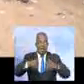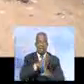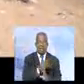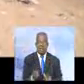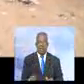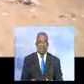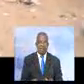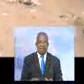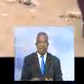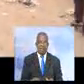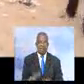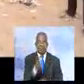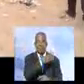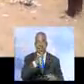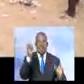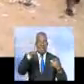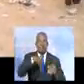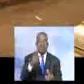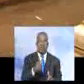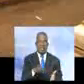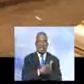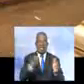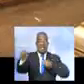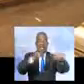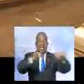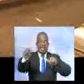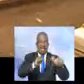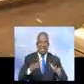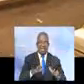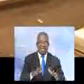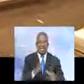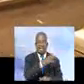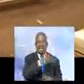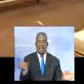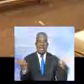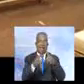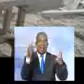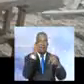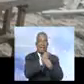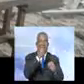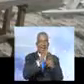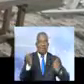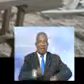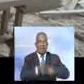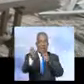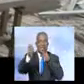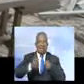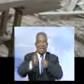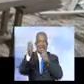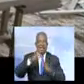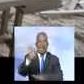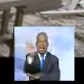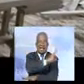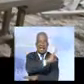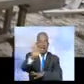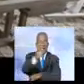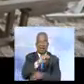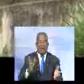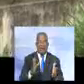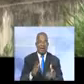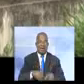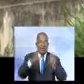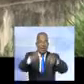moins de 20 ans. Les secteurs d'activité dominés en outre par les micro-industries telles les scieries, zones forestières oblige, et